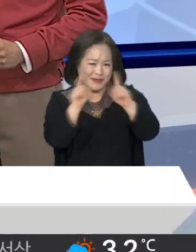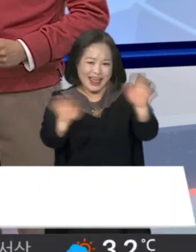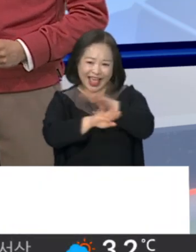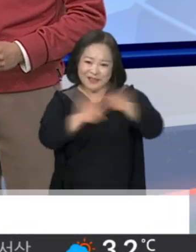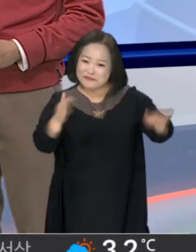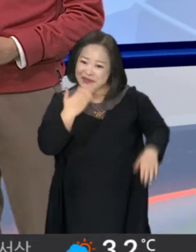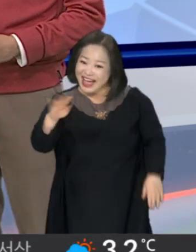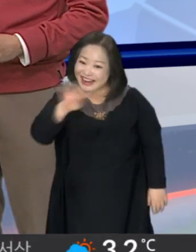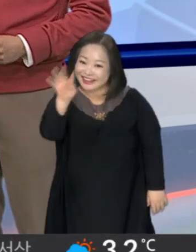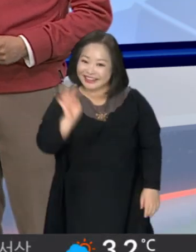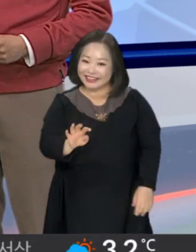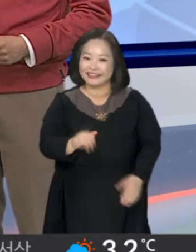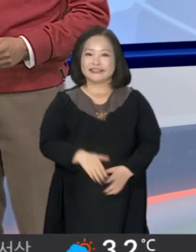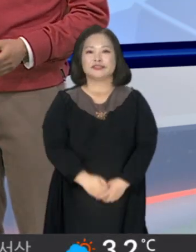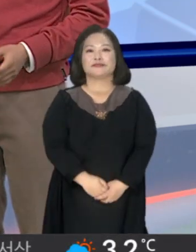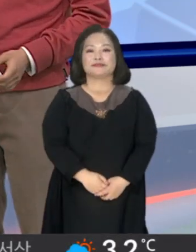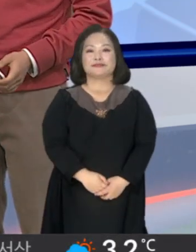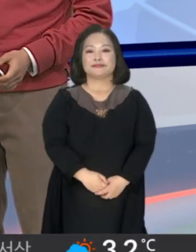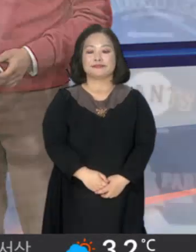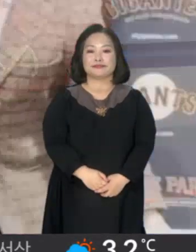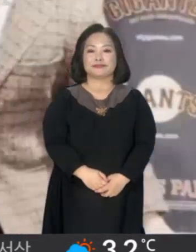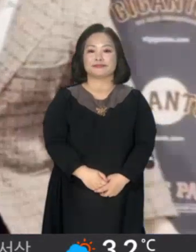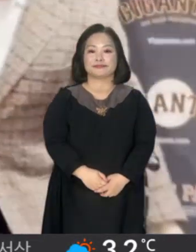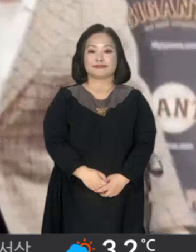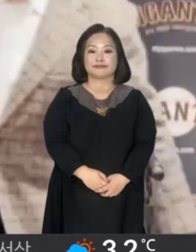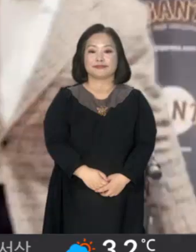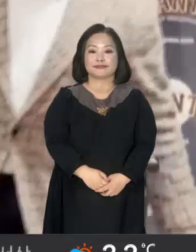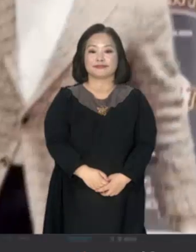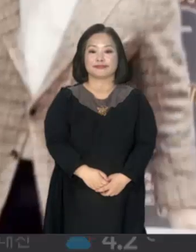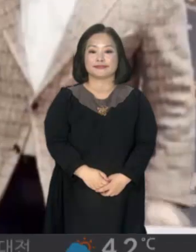주목됩니다. 이승국 기자입니다.